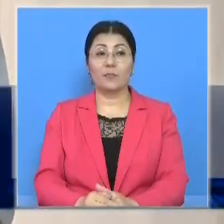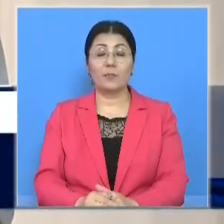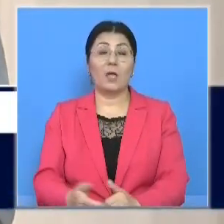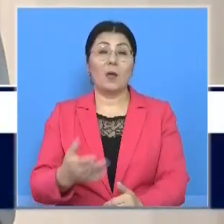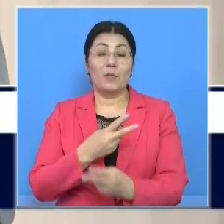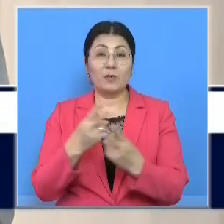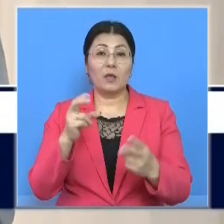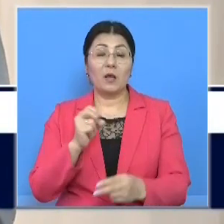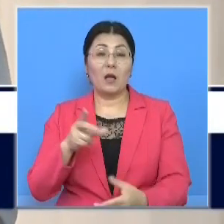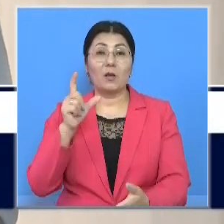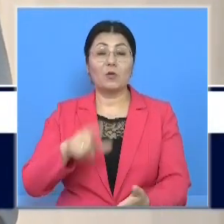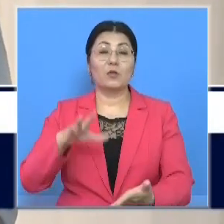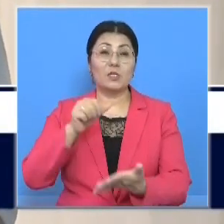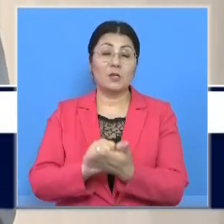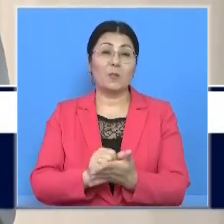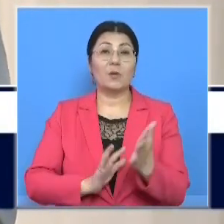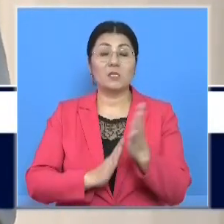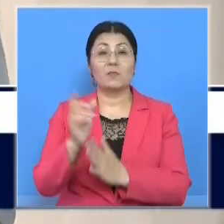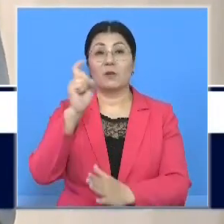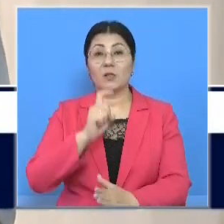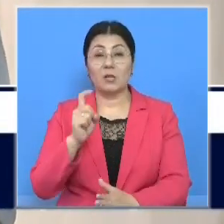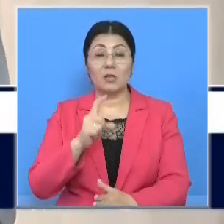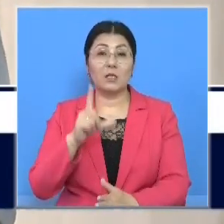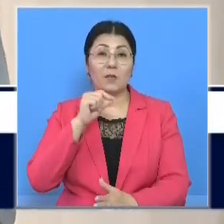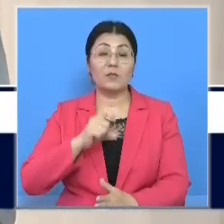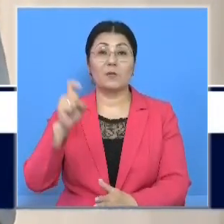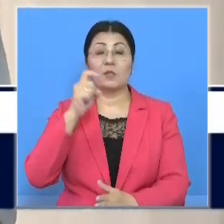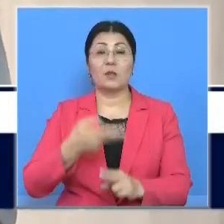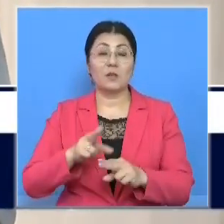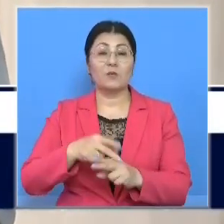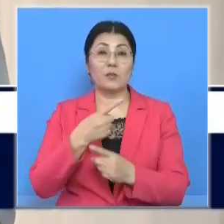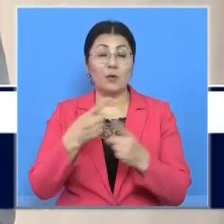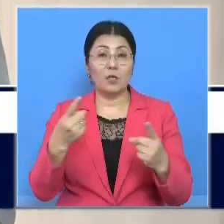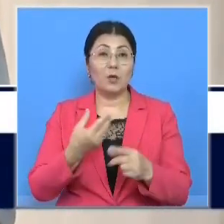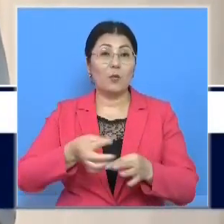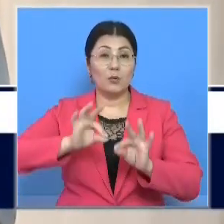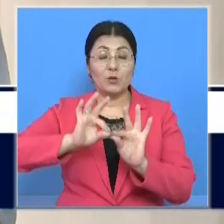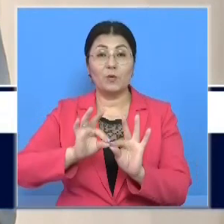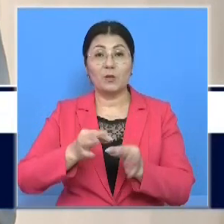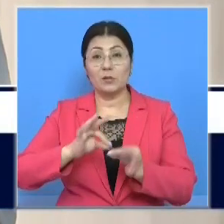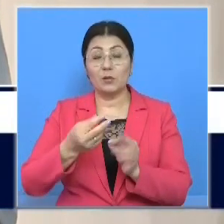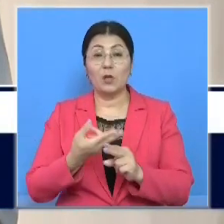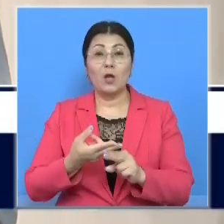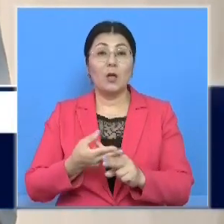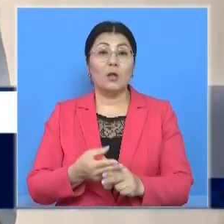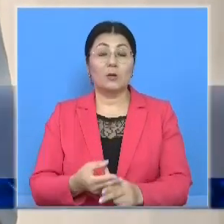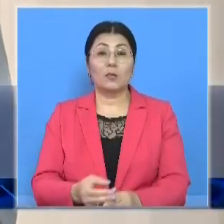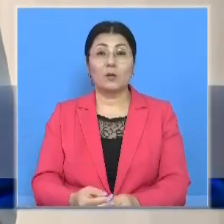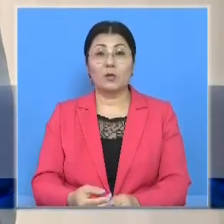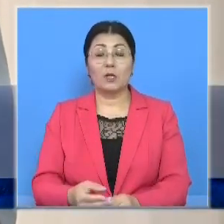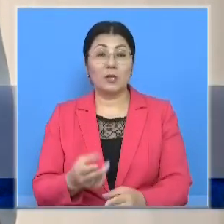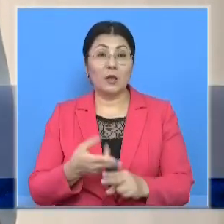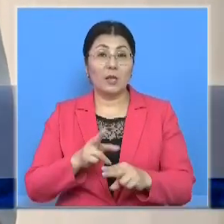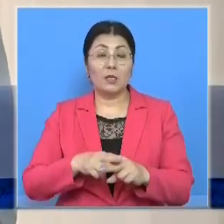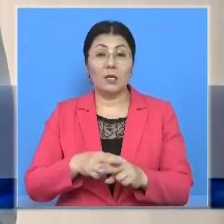Мы видели, как люди занимаются растениеводством, птицеводством. Все это кажется на первый взгляд очень сложным. Конечно, это сложно, не спорю. Тем